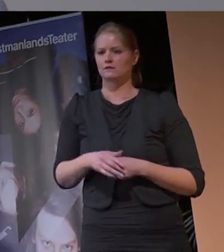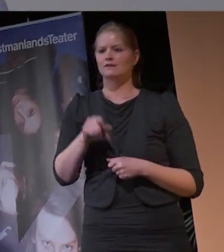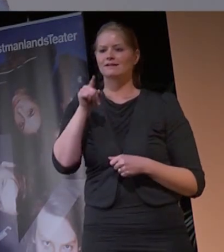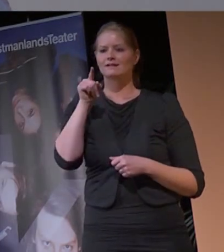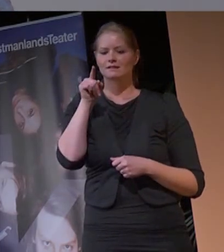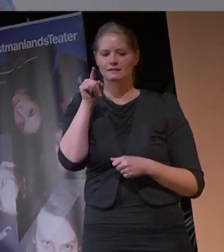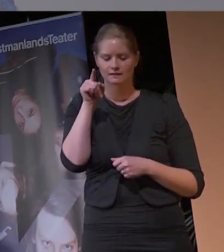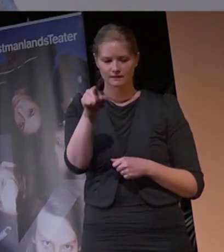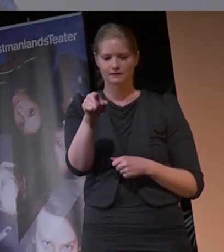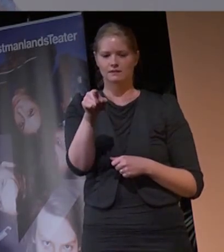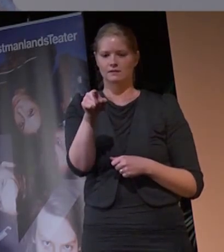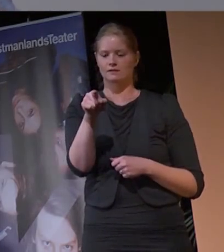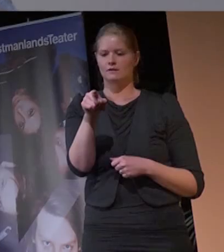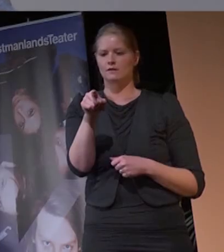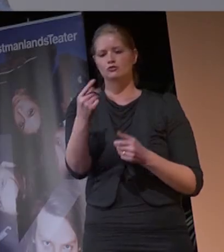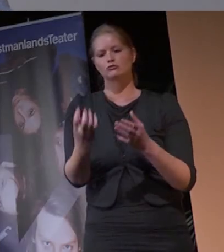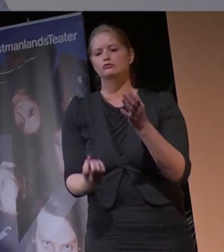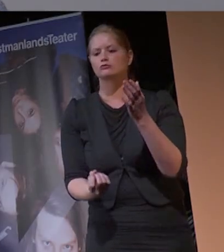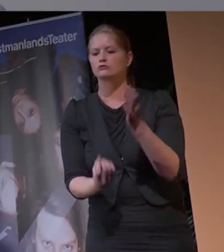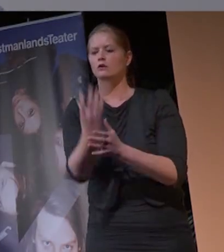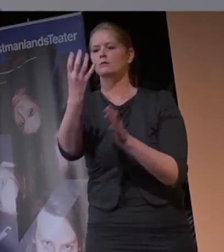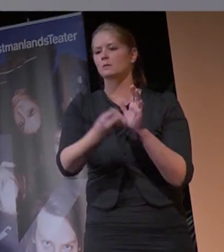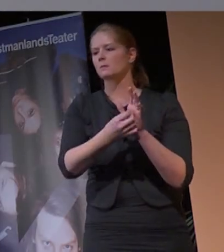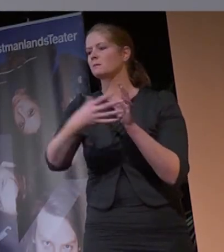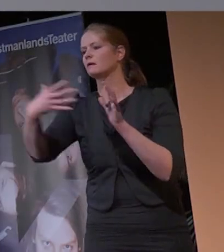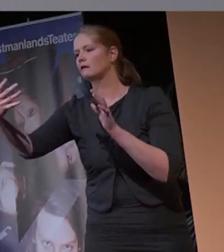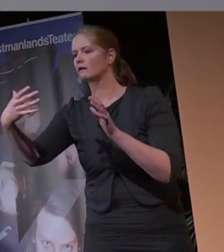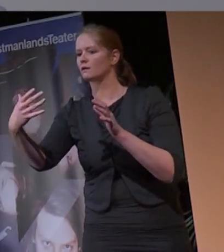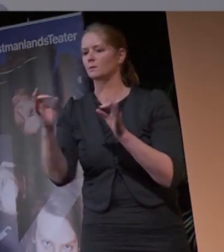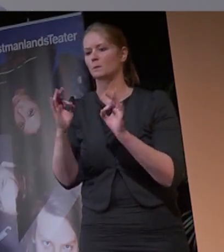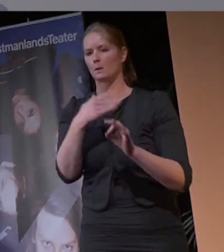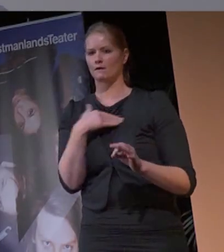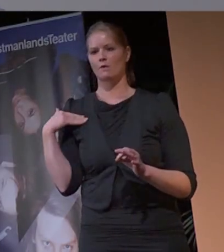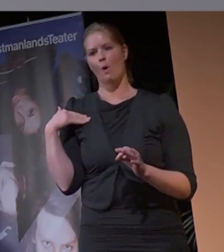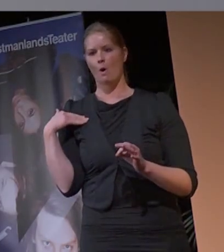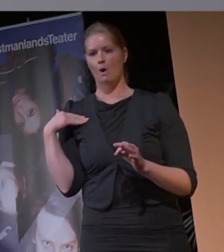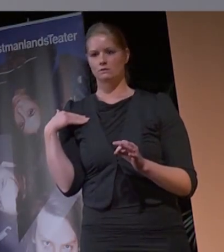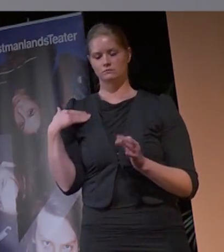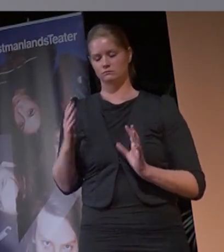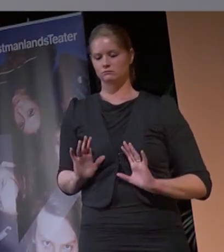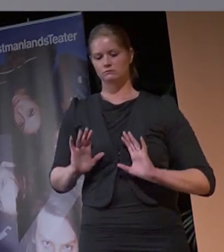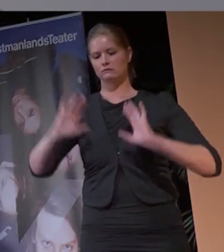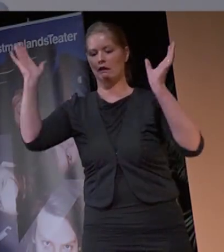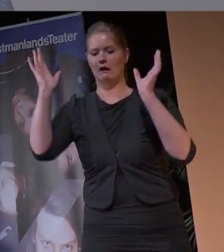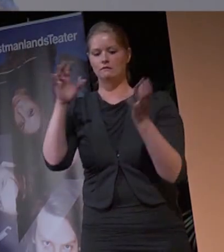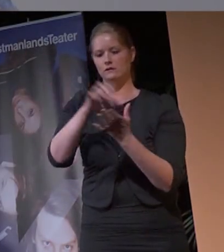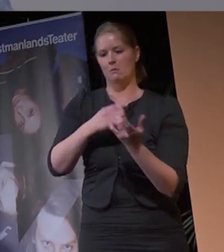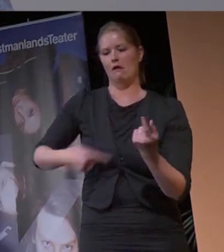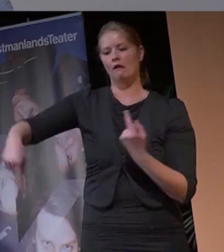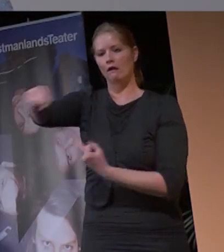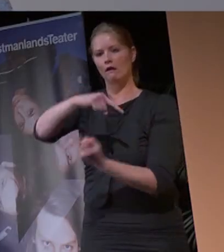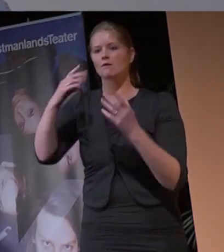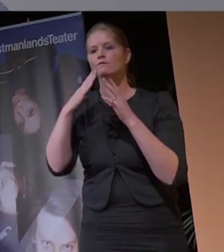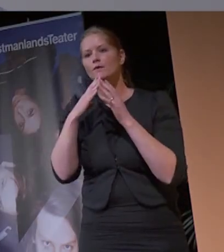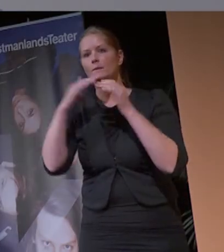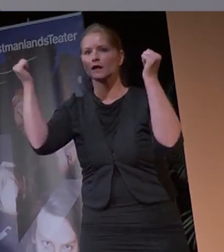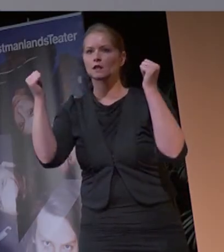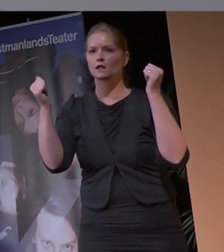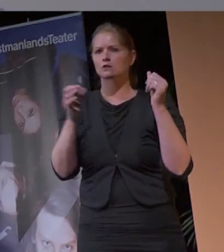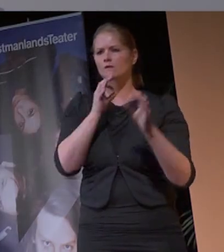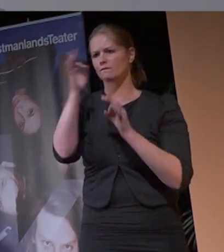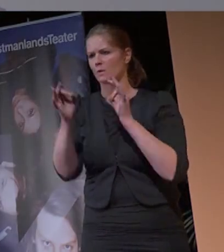åstadkommer och skapar vår tillvaro. Gör den bättre, ifrågasätter den, gör den vackrare,